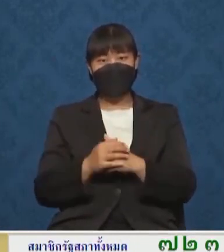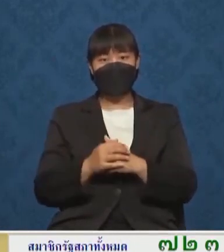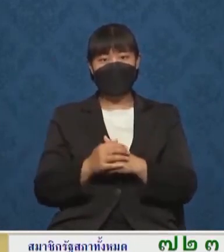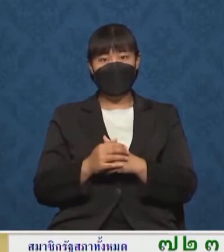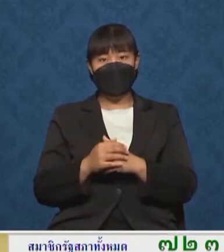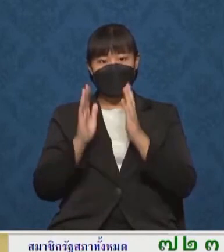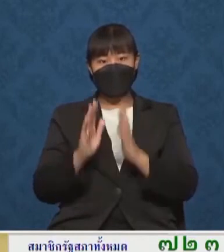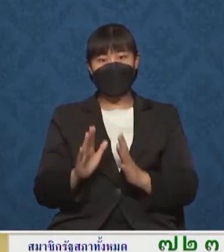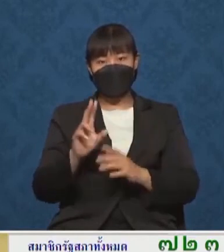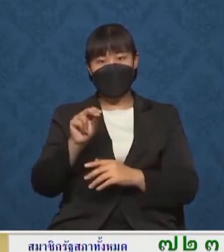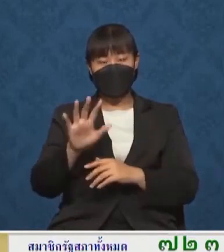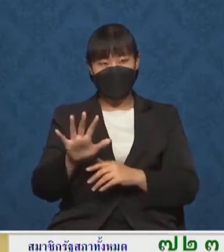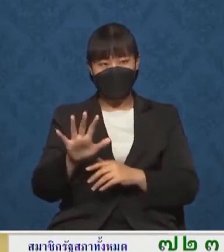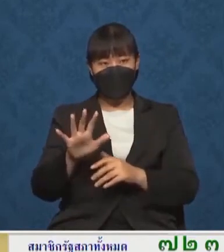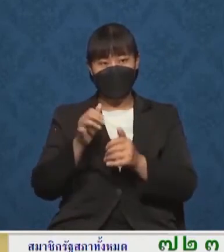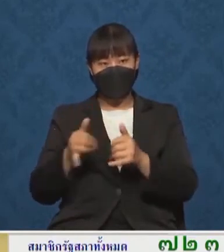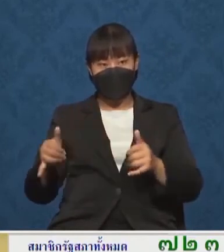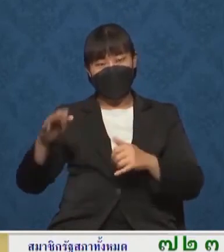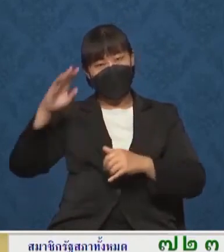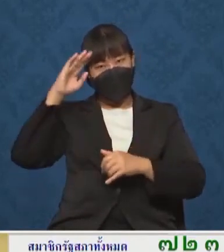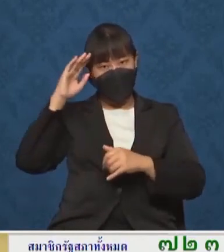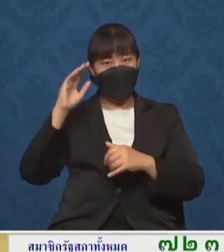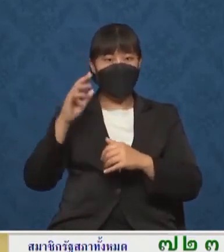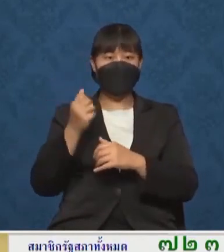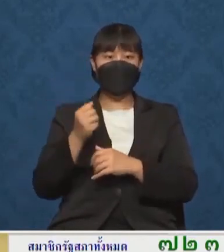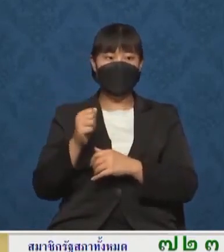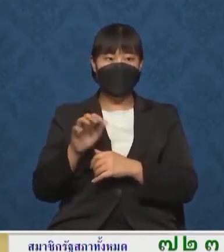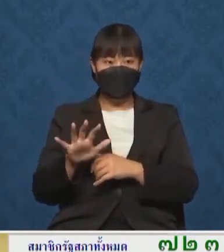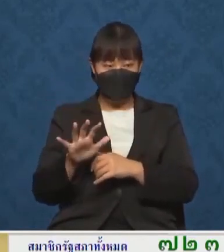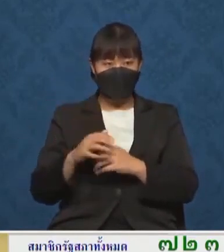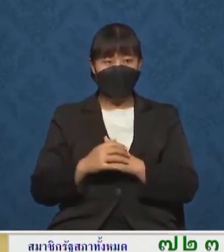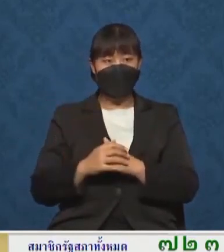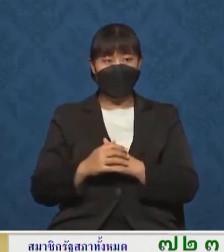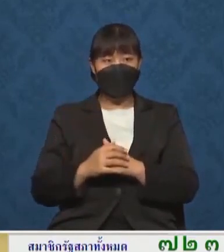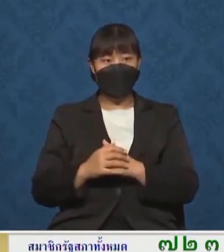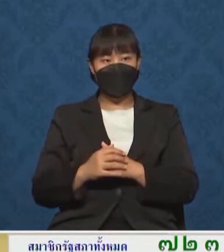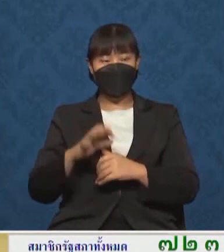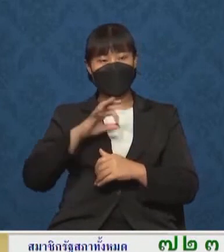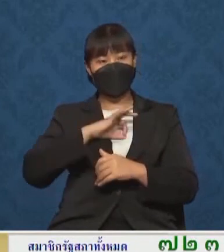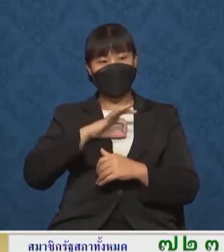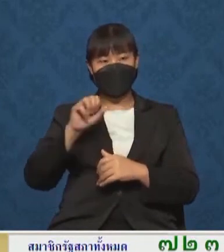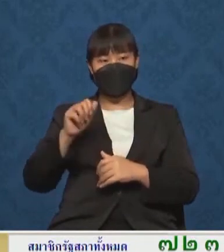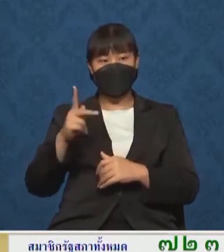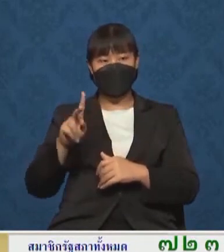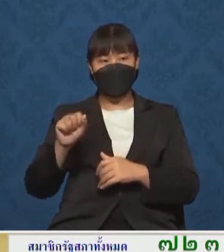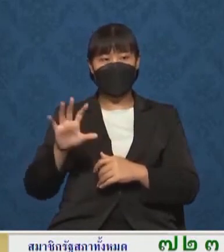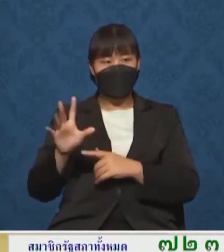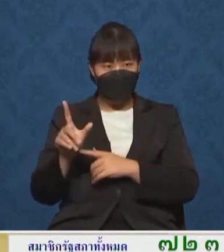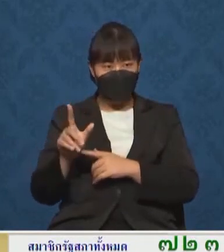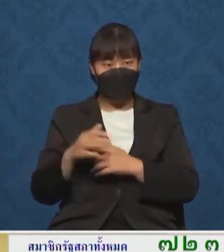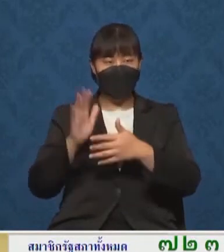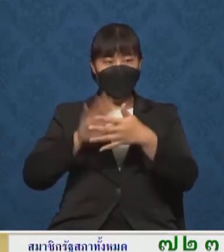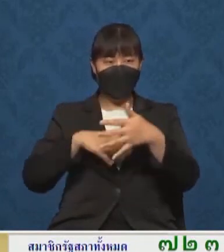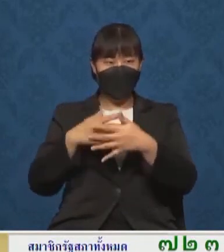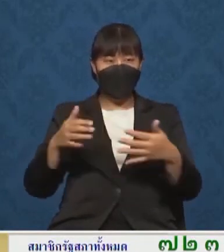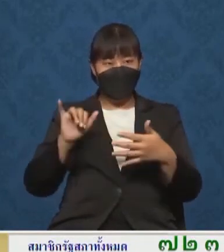คนเนี่ยมีทหารมากถึง11คนนะครับและในจำนวนนี้10คนเป็นสมาชิกของคสช.อีกต่างหากด้วยเหตุนี้จึงเรียกได้ว่าแผนยุทธศา